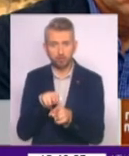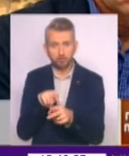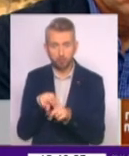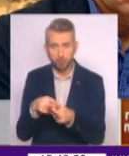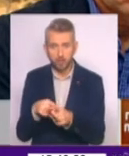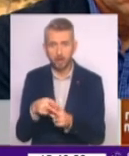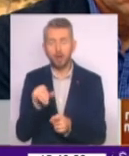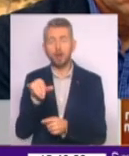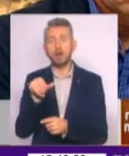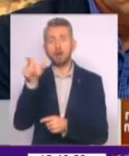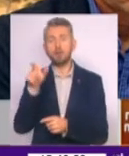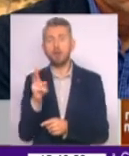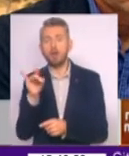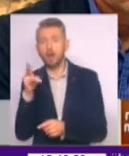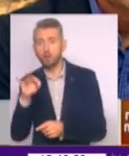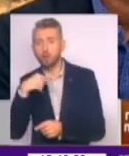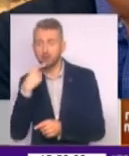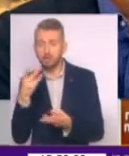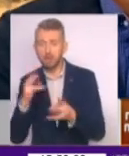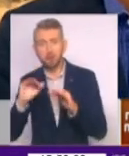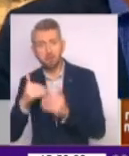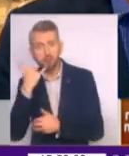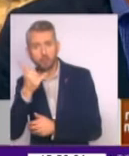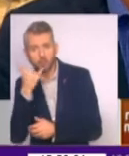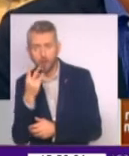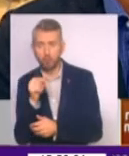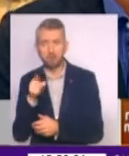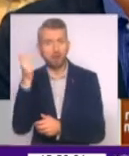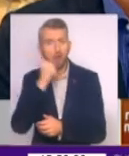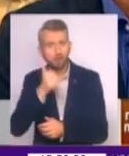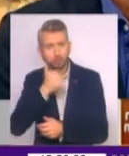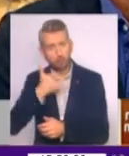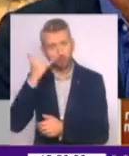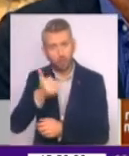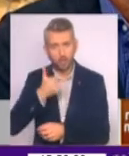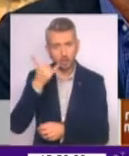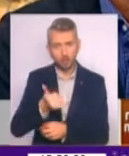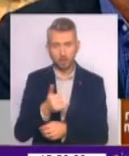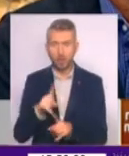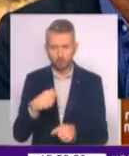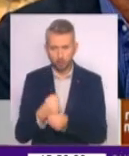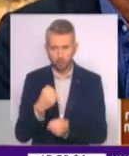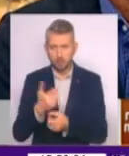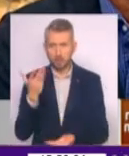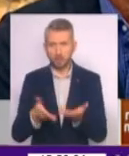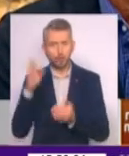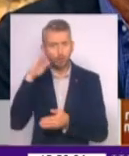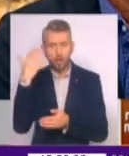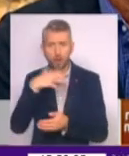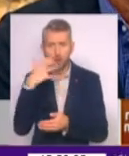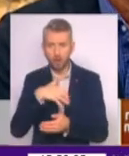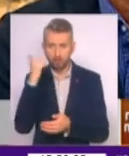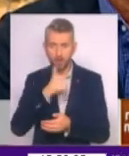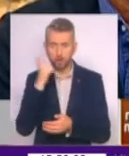Пане Каретко заявили, ну треба ж менше телефонувати, ну ви ж кожен день вже дзвоните. Ну, а що робити, якщо вода гаряча кожен